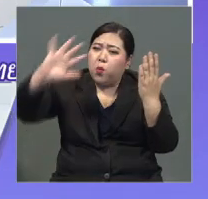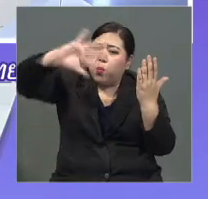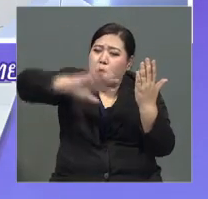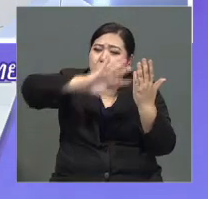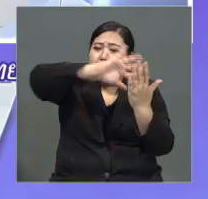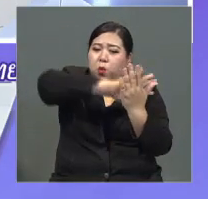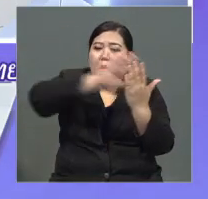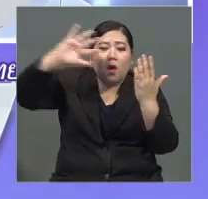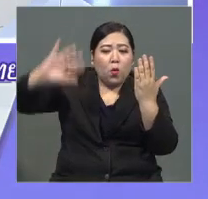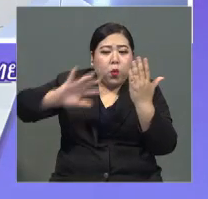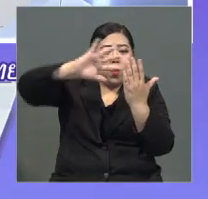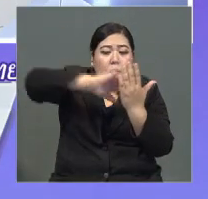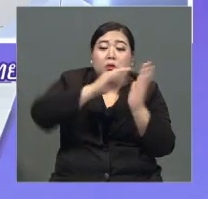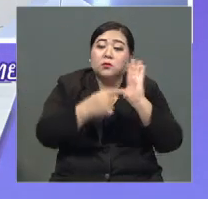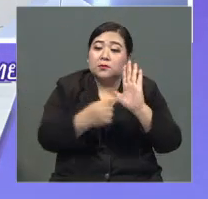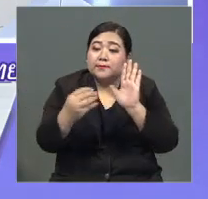ี่ระต